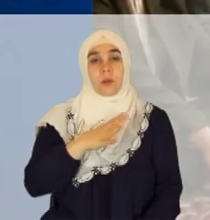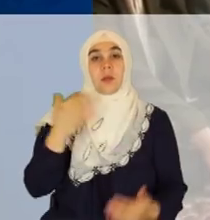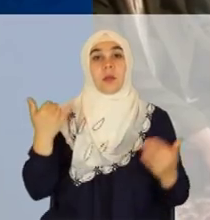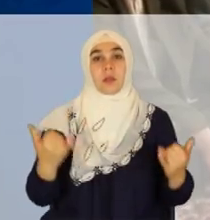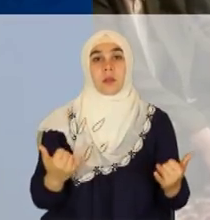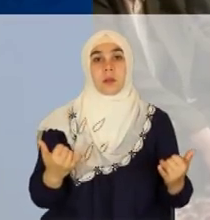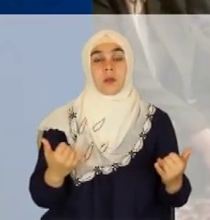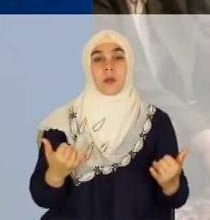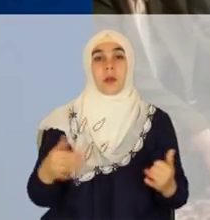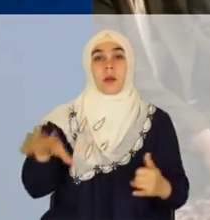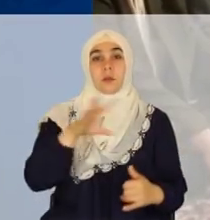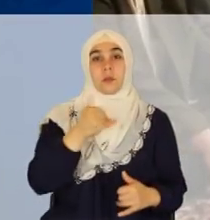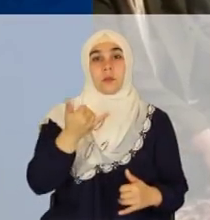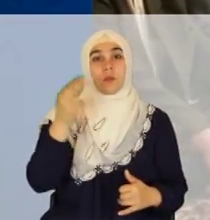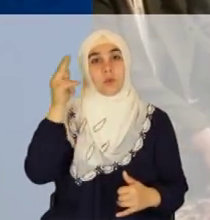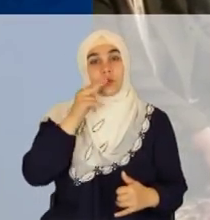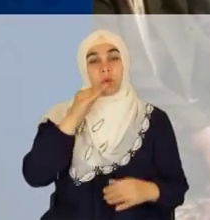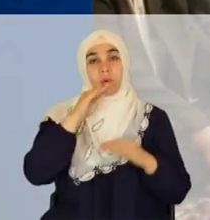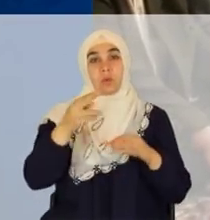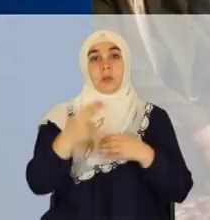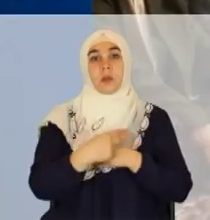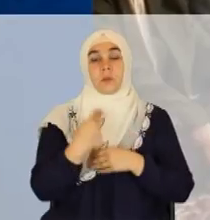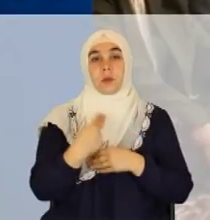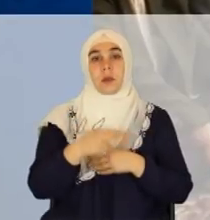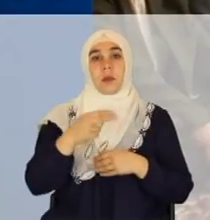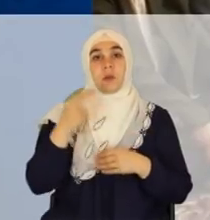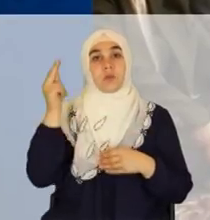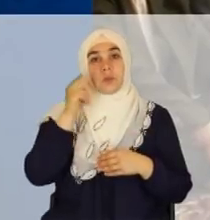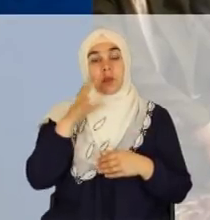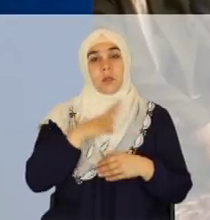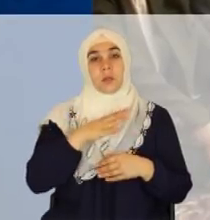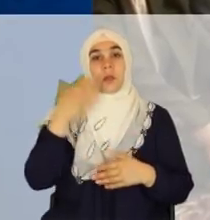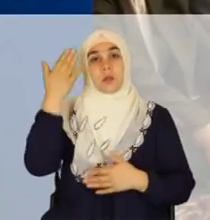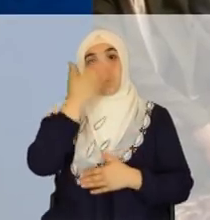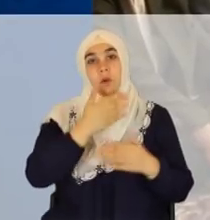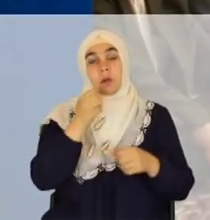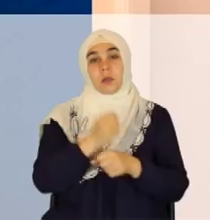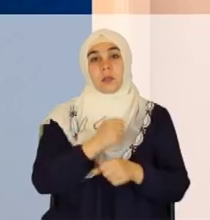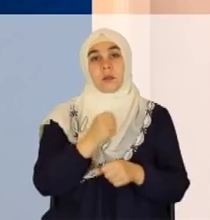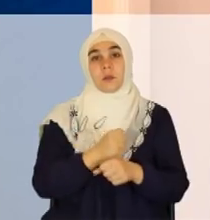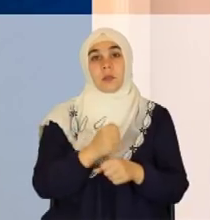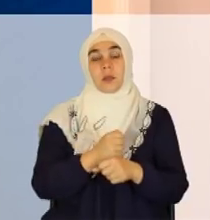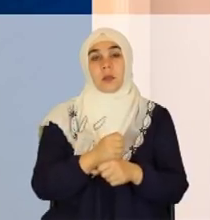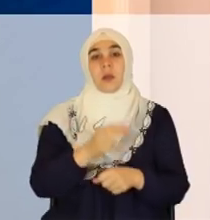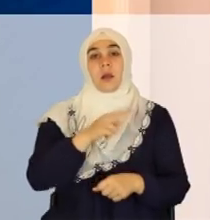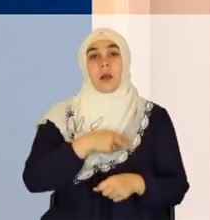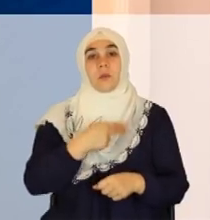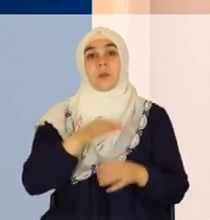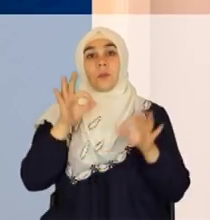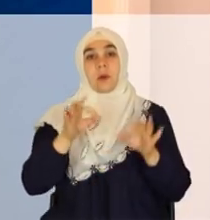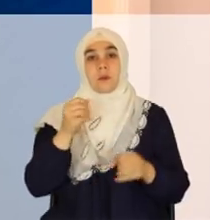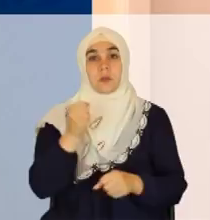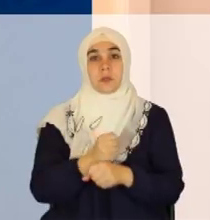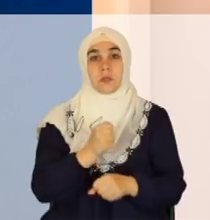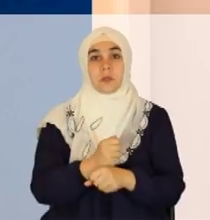Şimdi, hazırki ilmimiz, ruhi terbiye ilmimiz, şu taharet kılıyetkende karnını kanla tutulur.